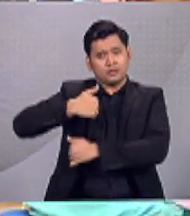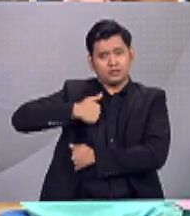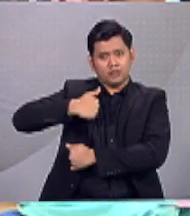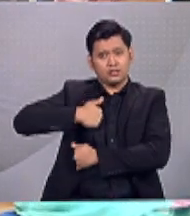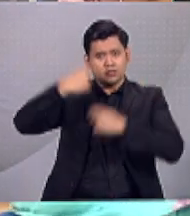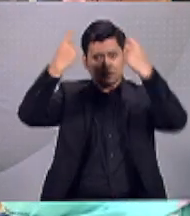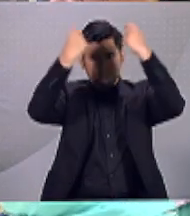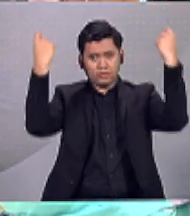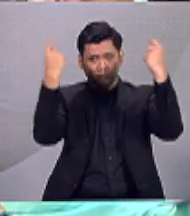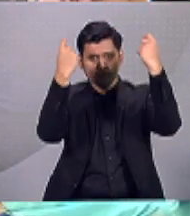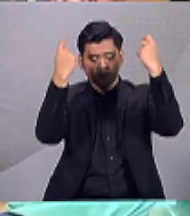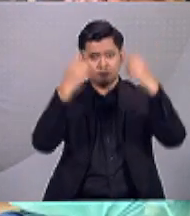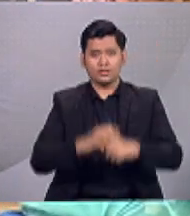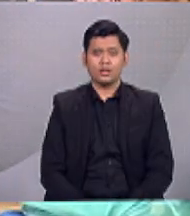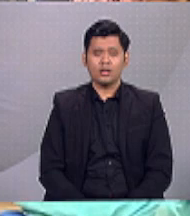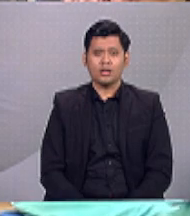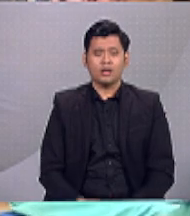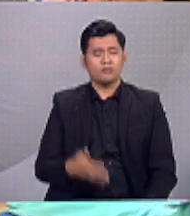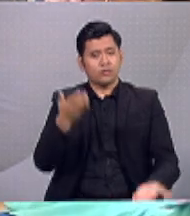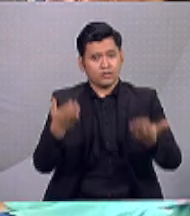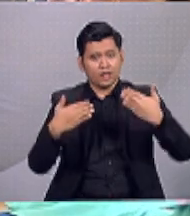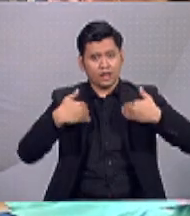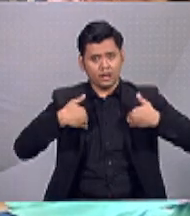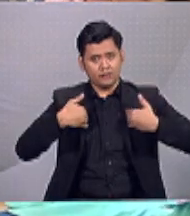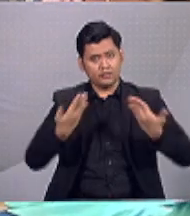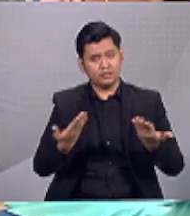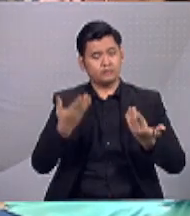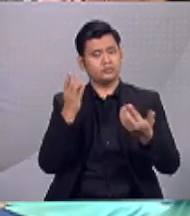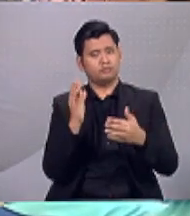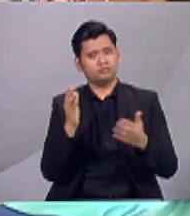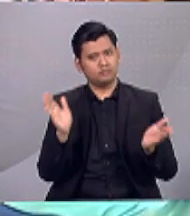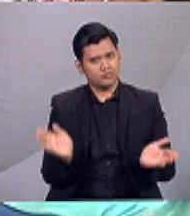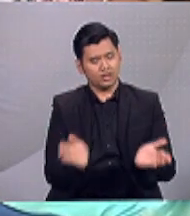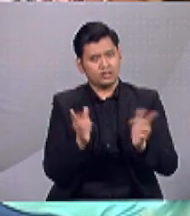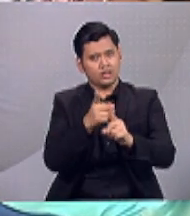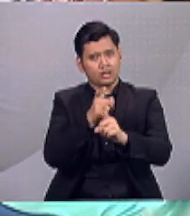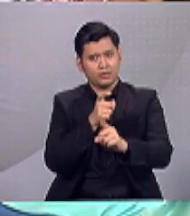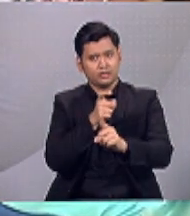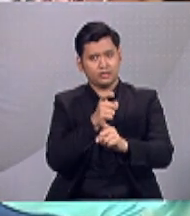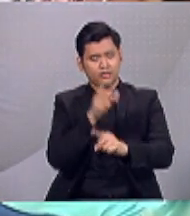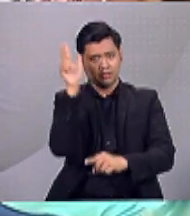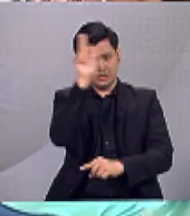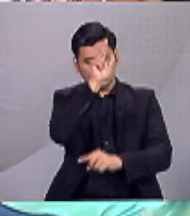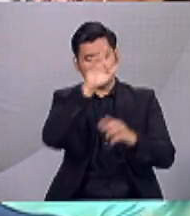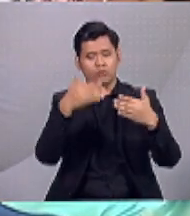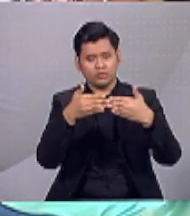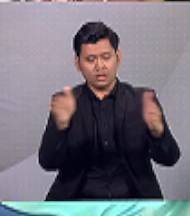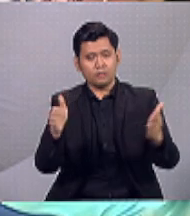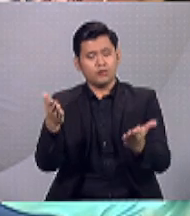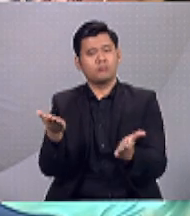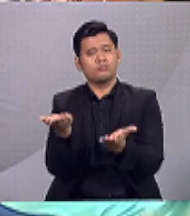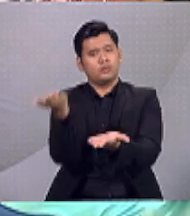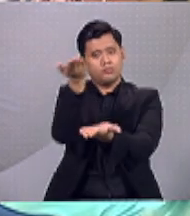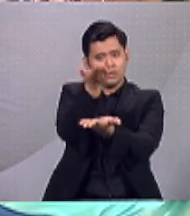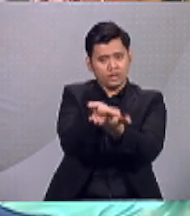MINDEF? Dan selain itu, Datuk Seri, mungkin ada cadangan daripada pihak kerajaan untuk membuka semula permohonan aplikasi Gerak Malaysia